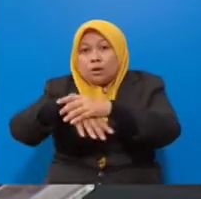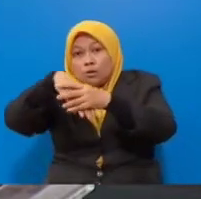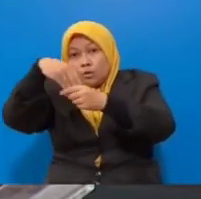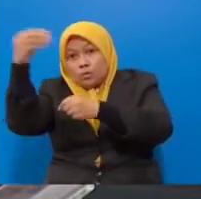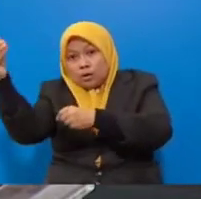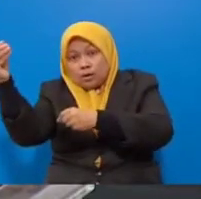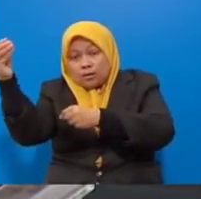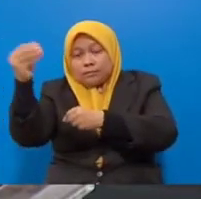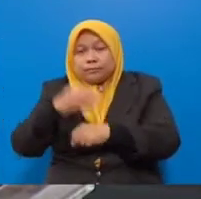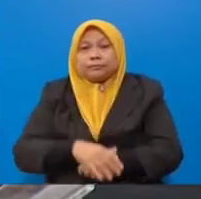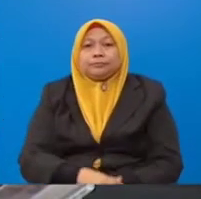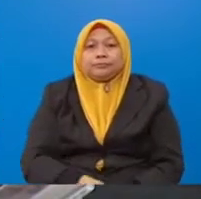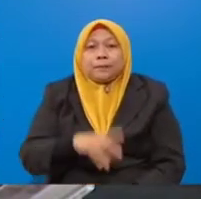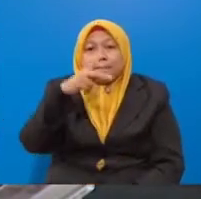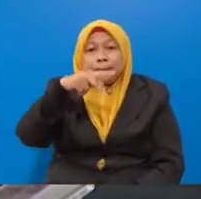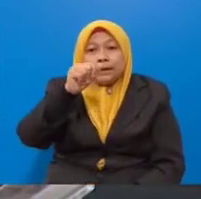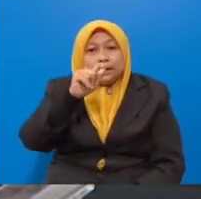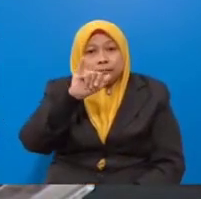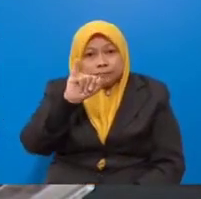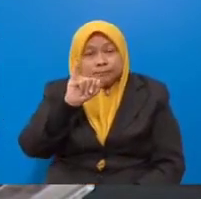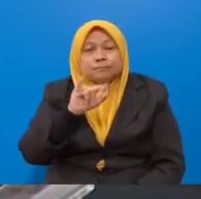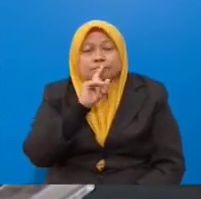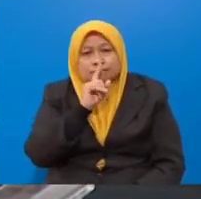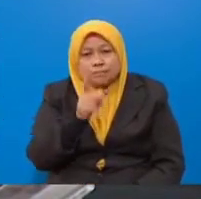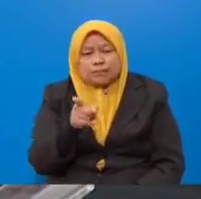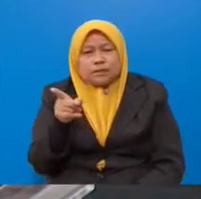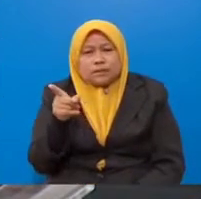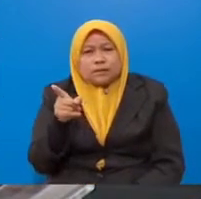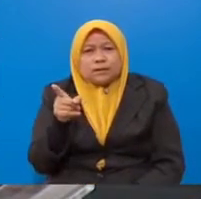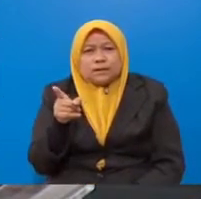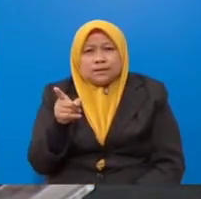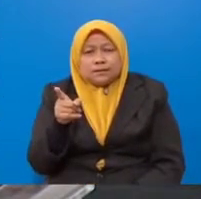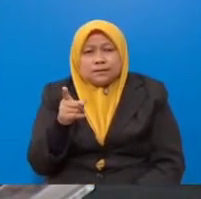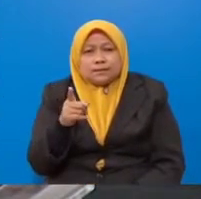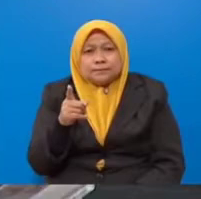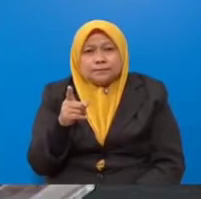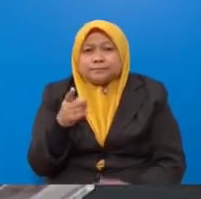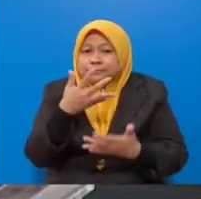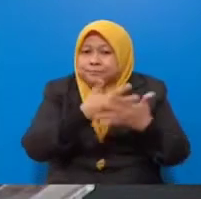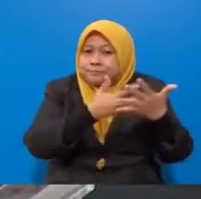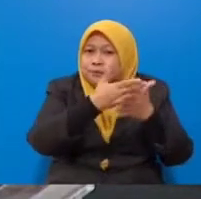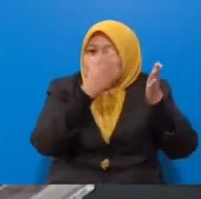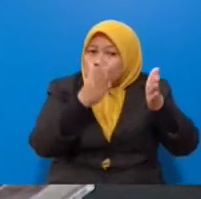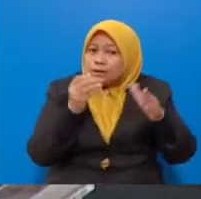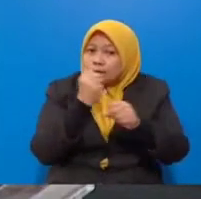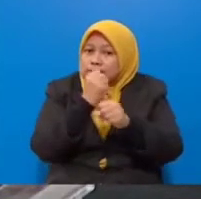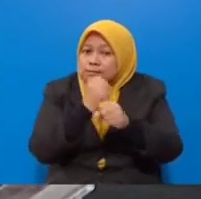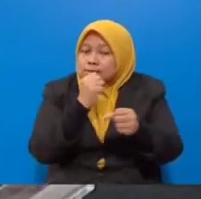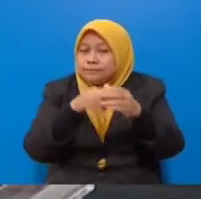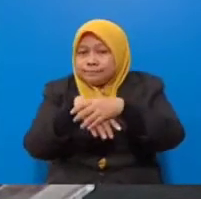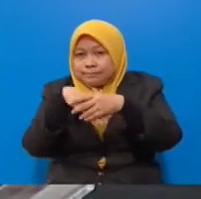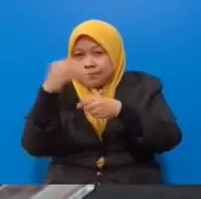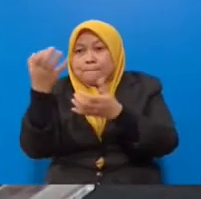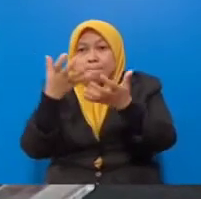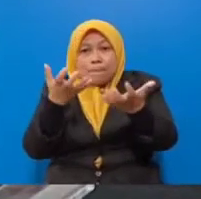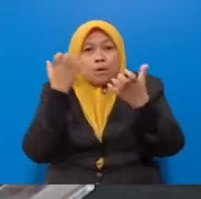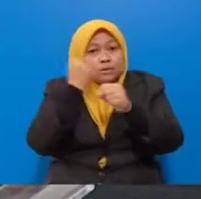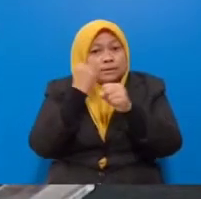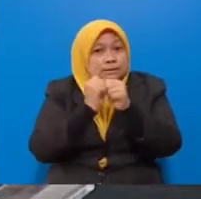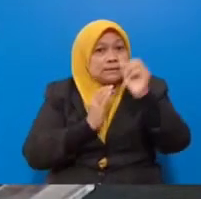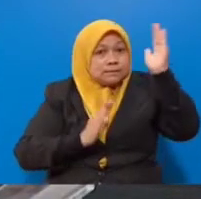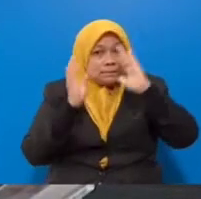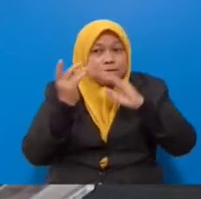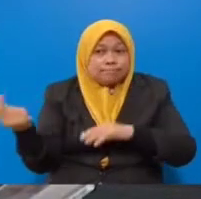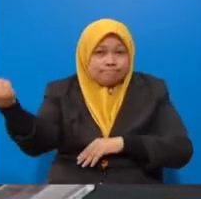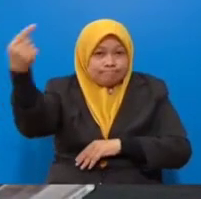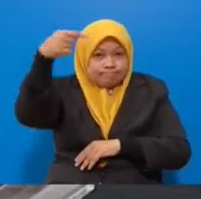ketombe yang dibagi diperingkat peminat ataupun saingan untuk pekerja asing yang ingin bekerja di